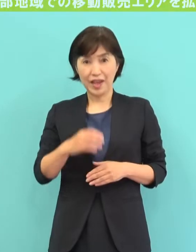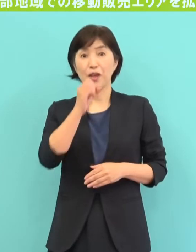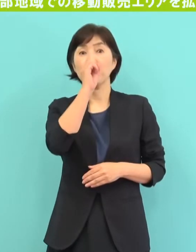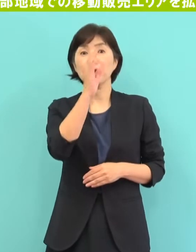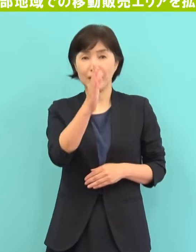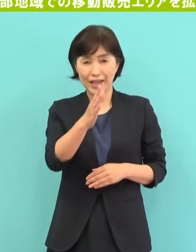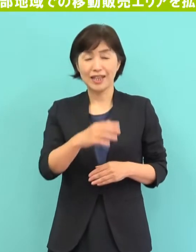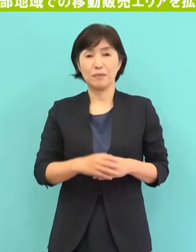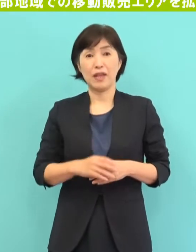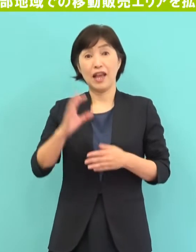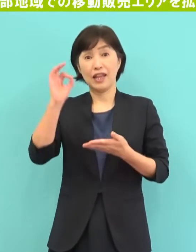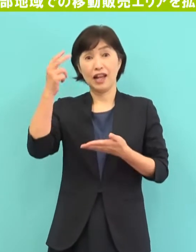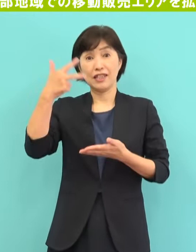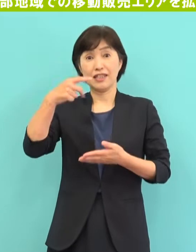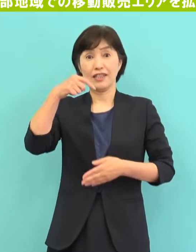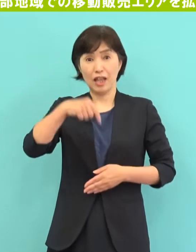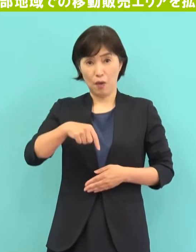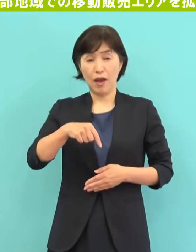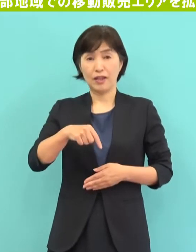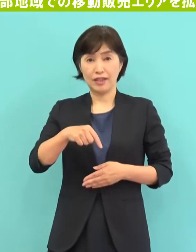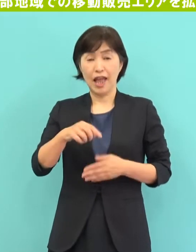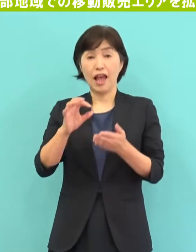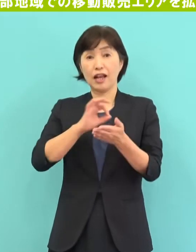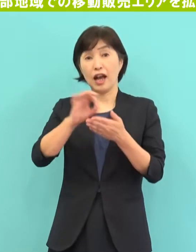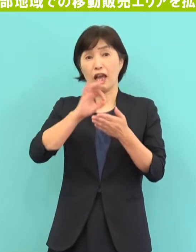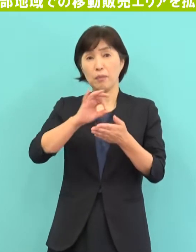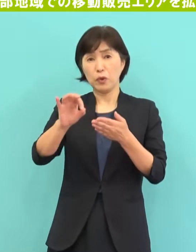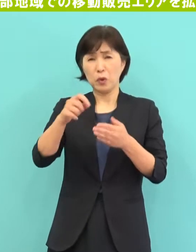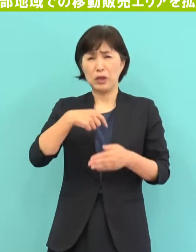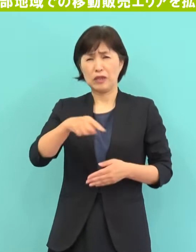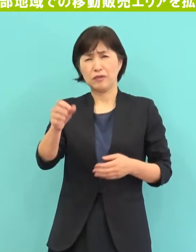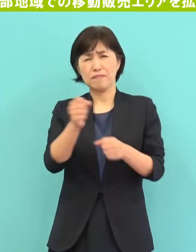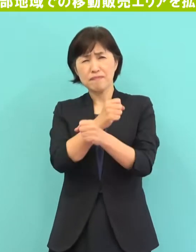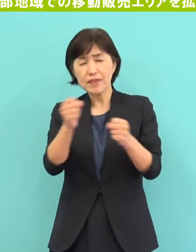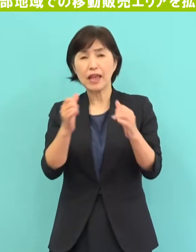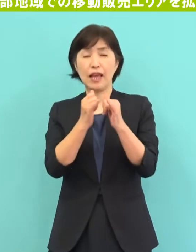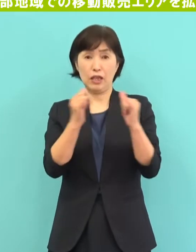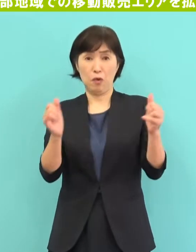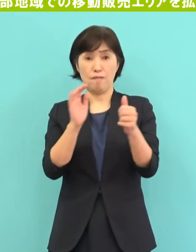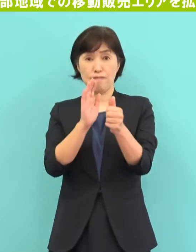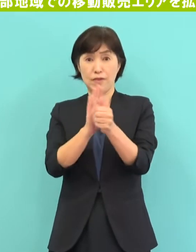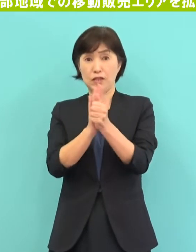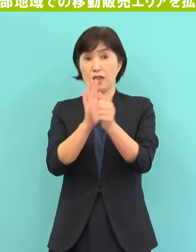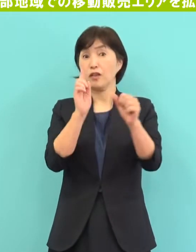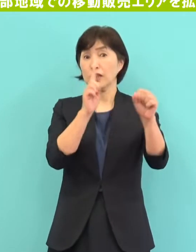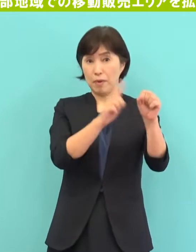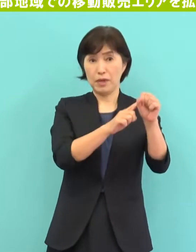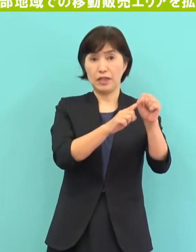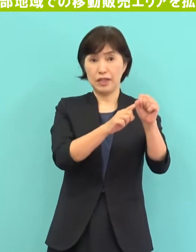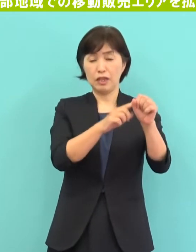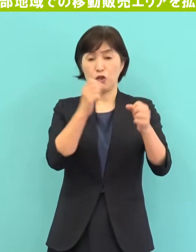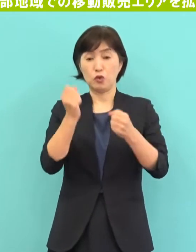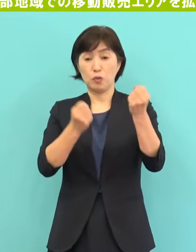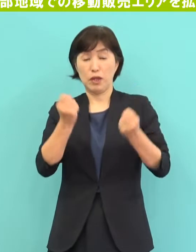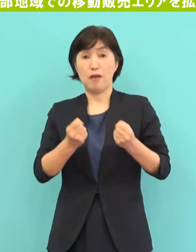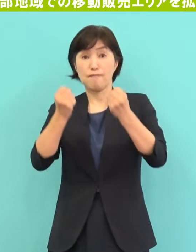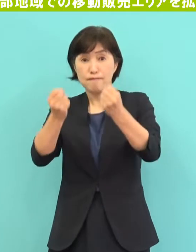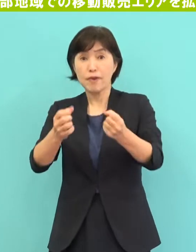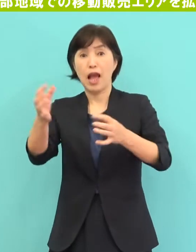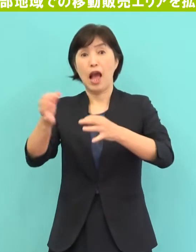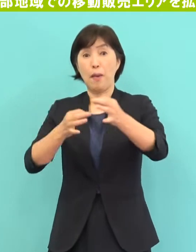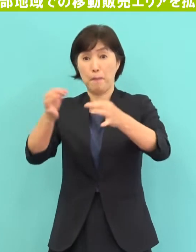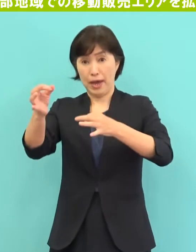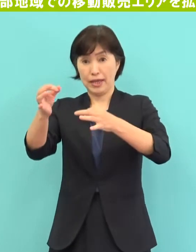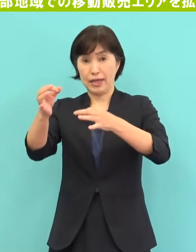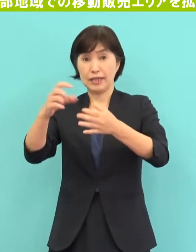はいよろしくお願い致します奈良市ではですね買い物難民対策ということでこれまでも移動販売の拡充に